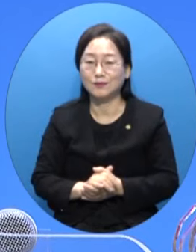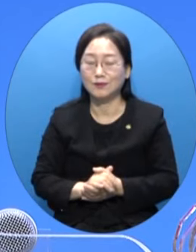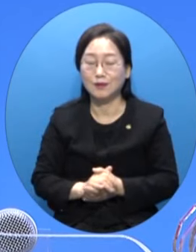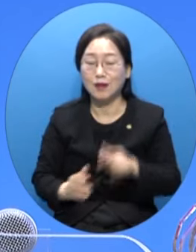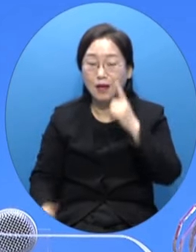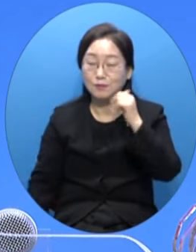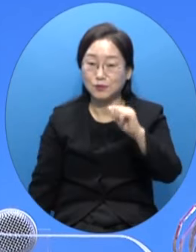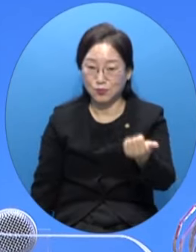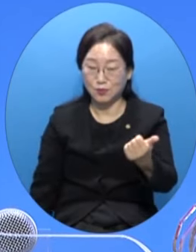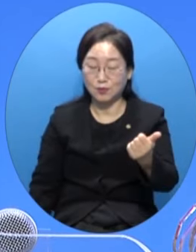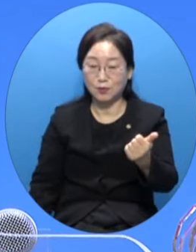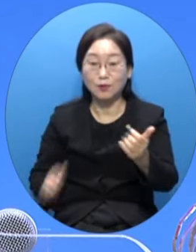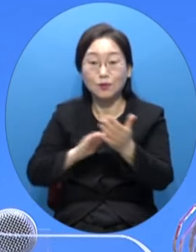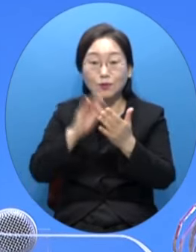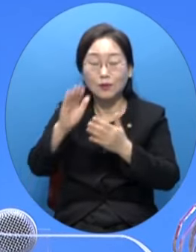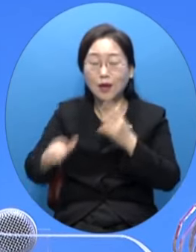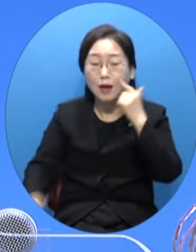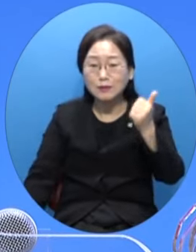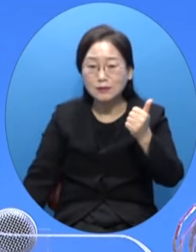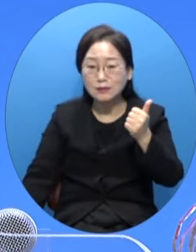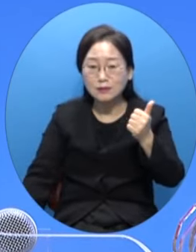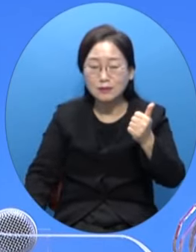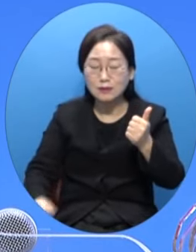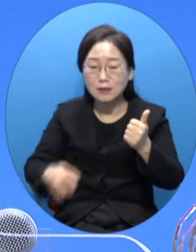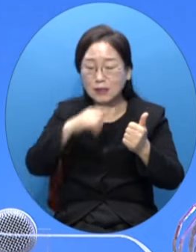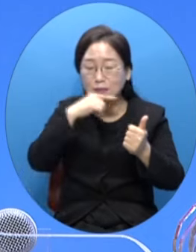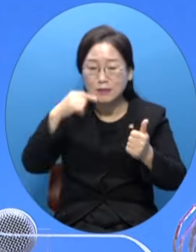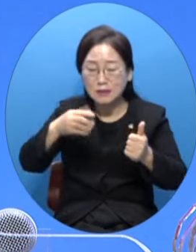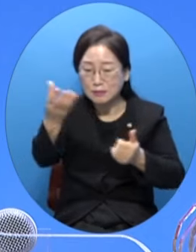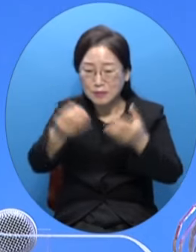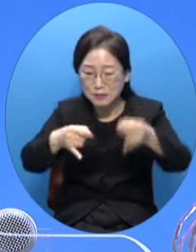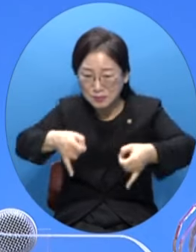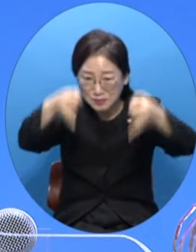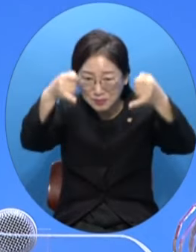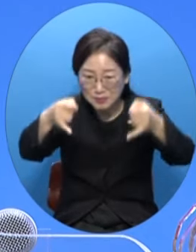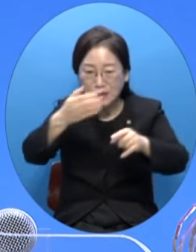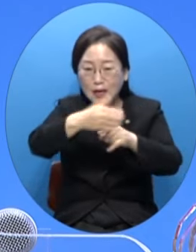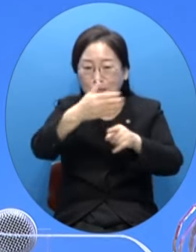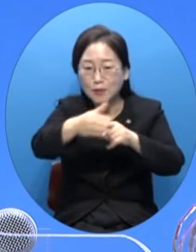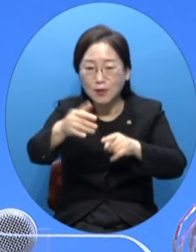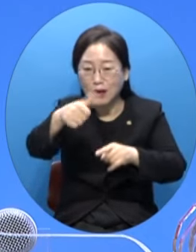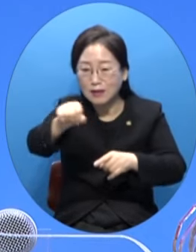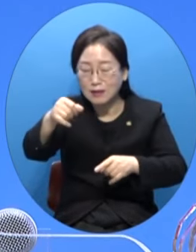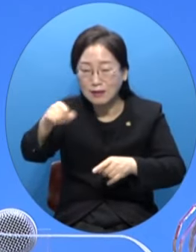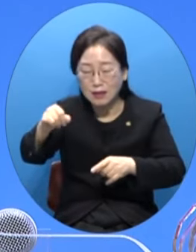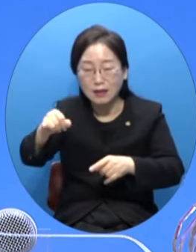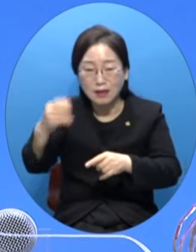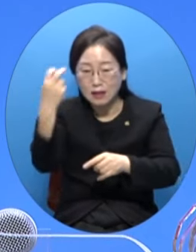아버지가 돌아가신 이후 아버지 남긴 빚을 갚고 자녀를 돌보게 해서